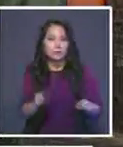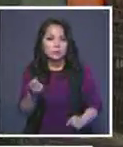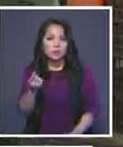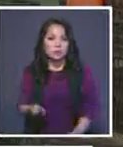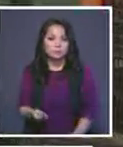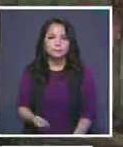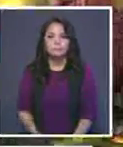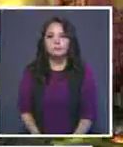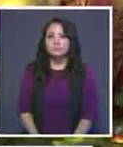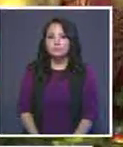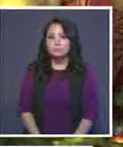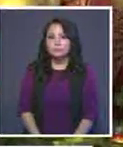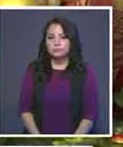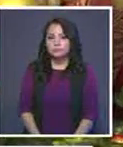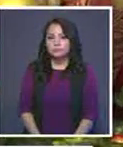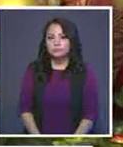болған.